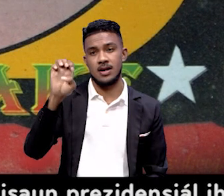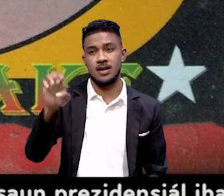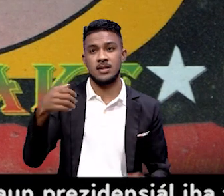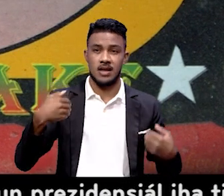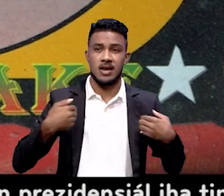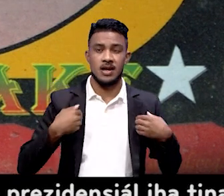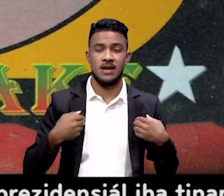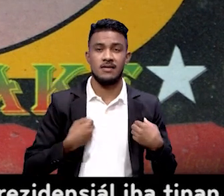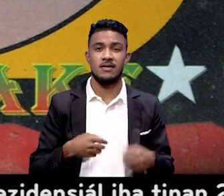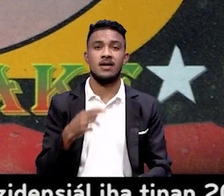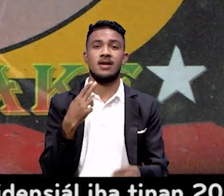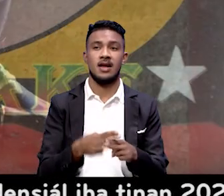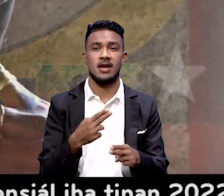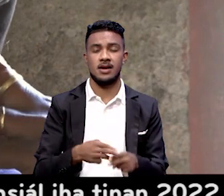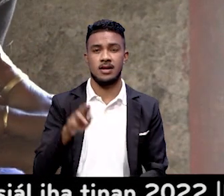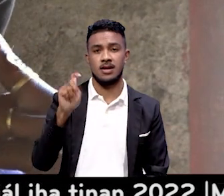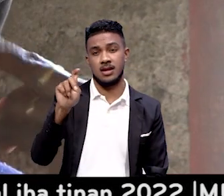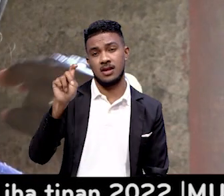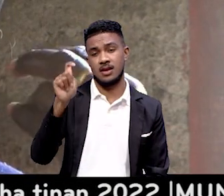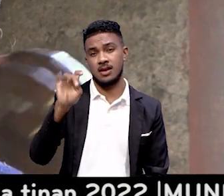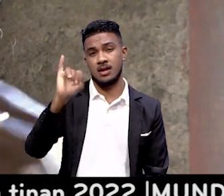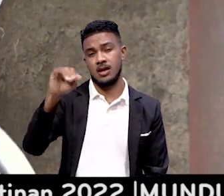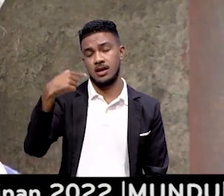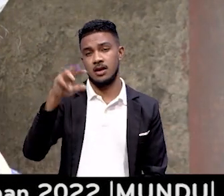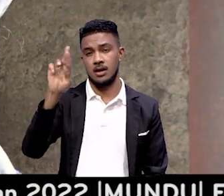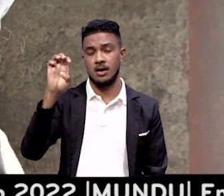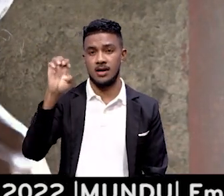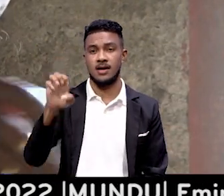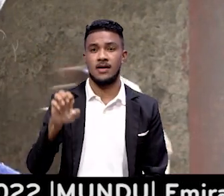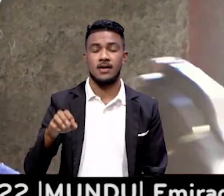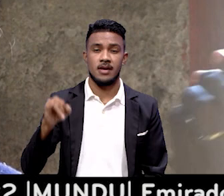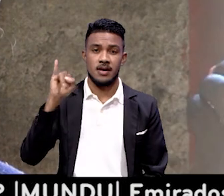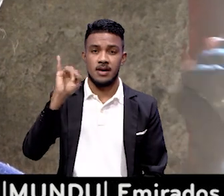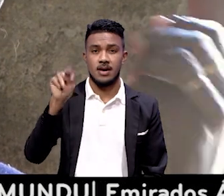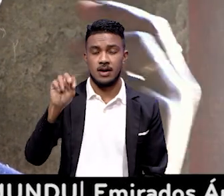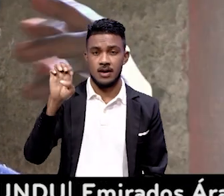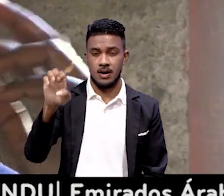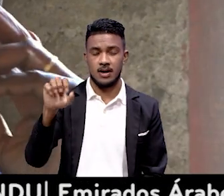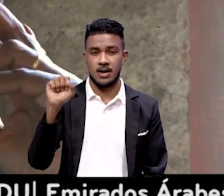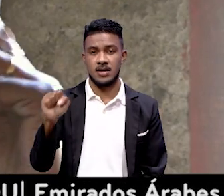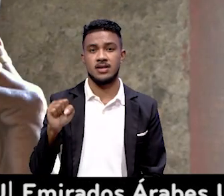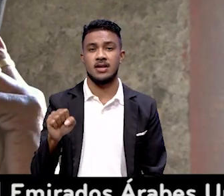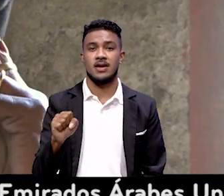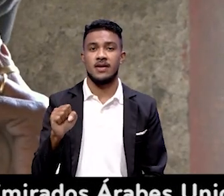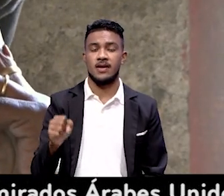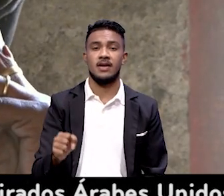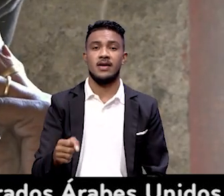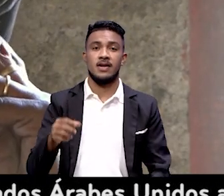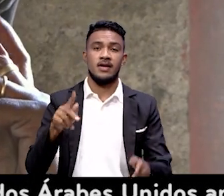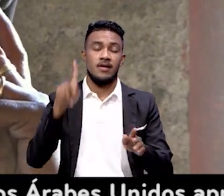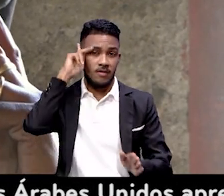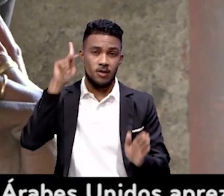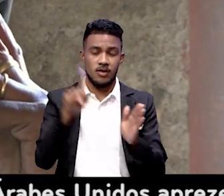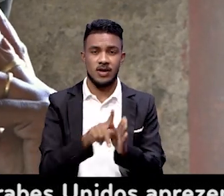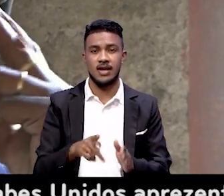okos. Ba te ines, atu narang kodigo sa ida det, mana nebe mak ye fotografia ne ni kabeng. Nebe hamaluk niya